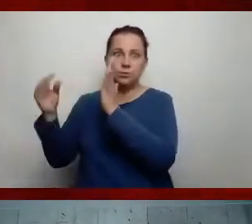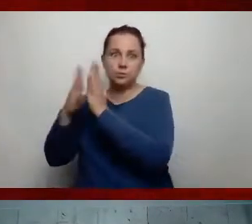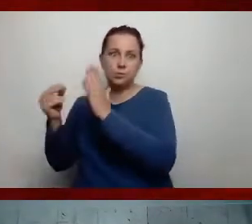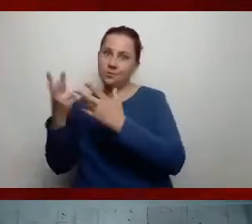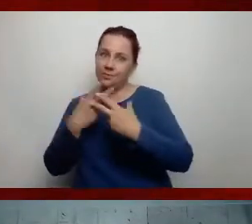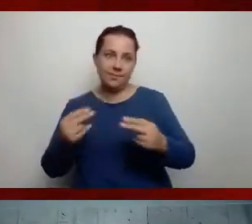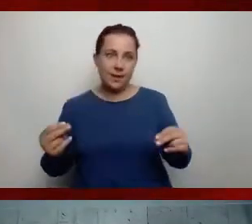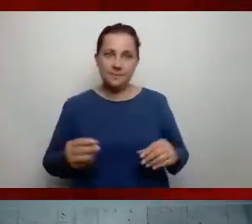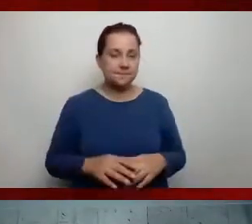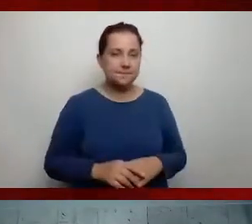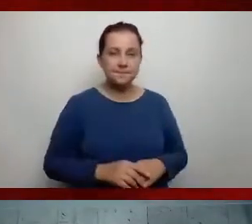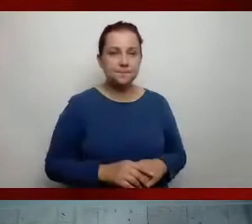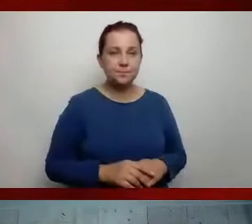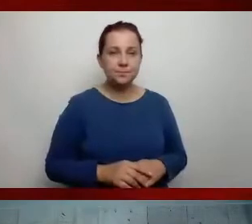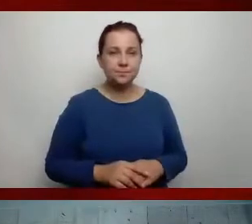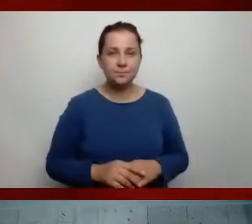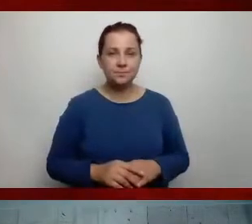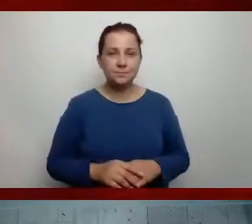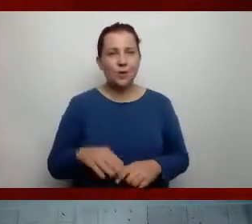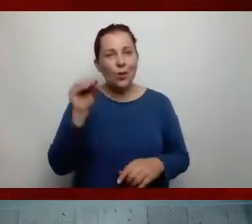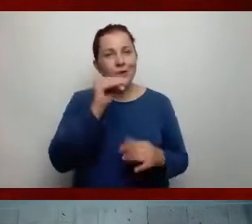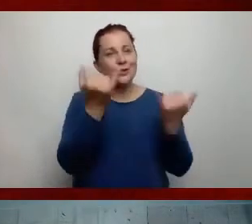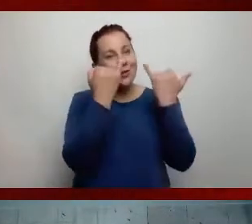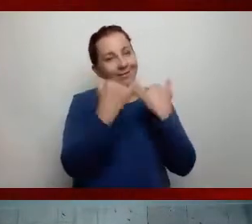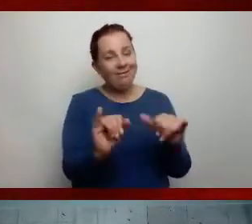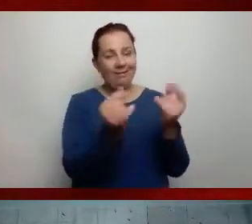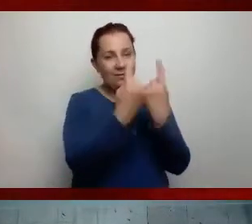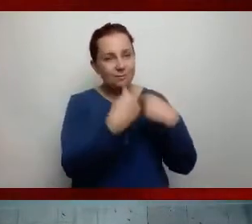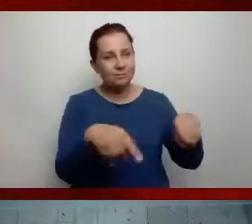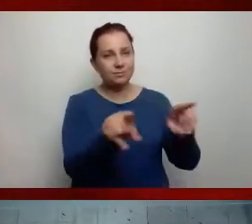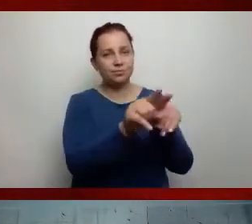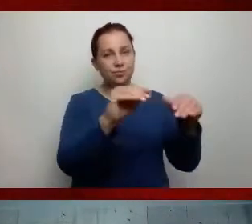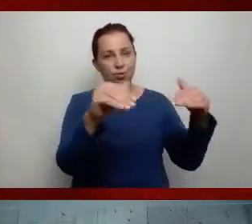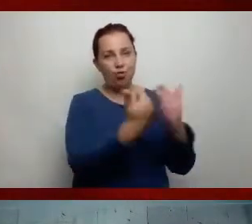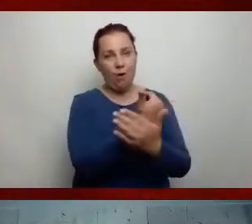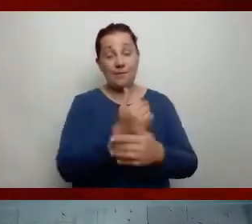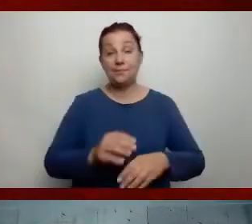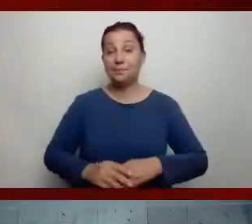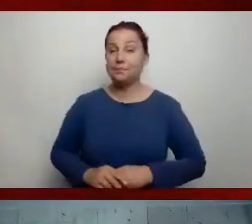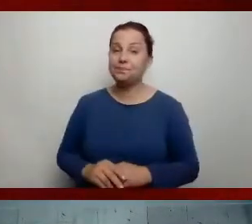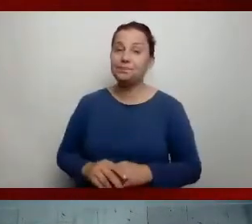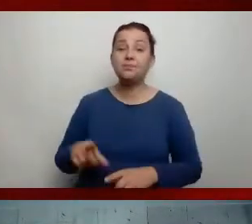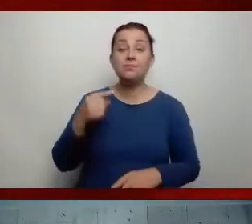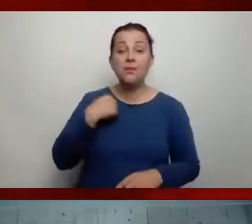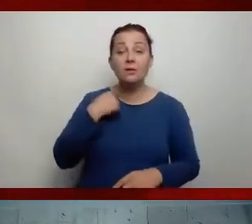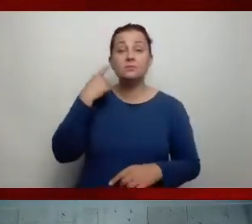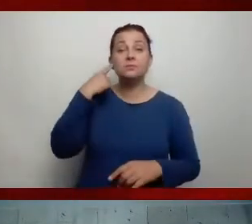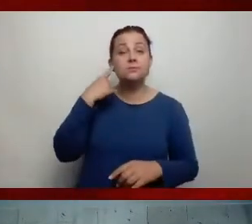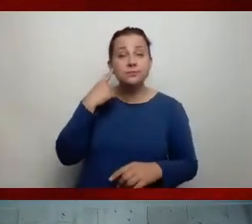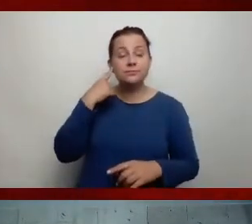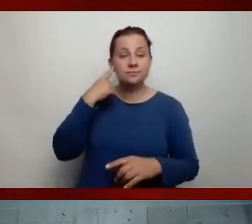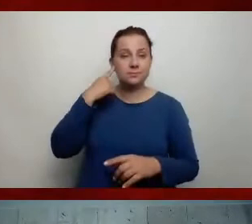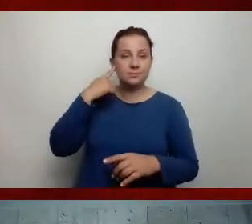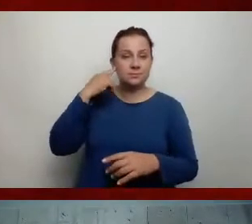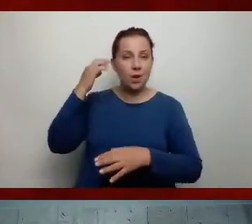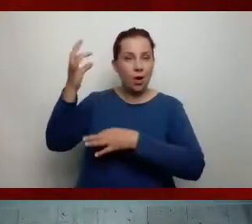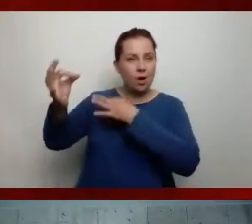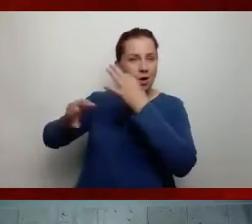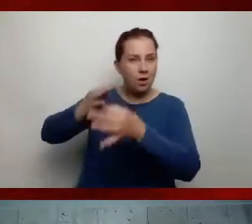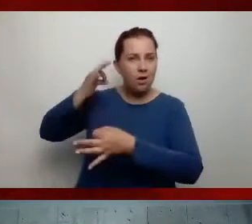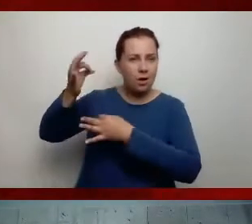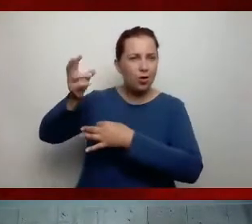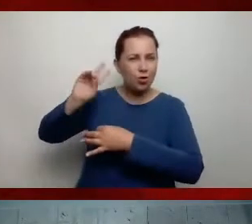jej powielaniem. Czyli to jest jeszcze nowa koncepcja. Słyszałem taką anegdotę, znaczy, ale